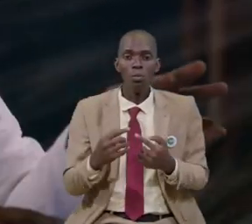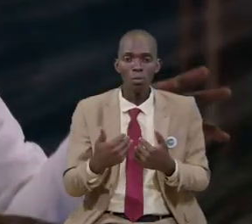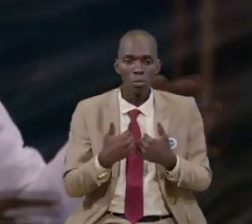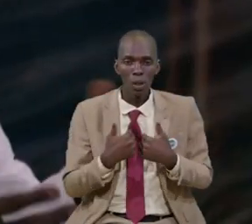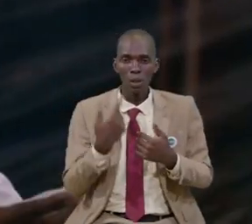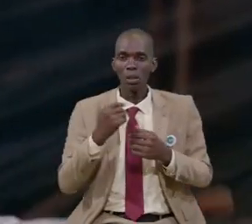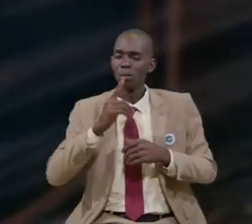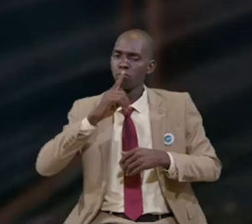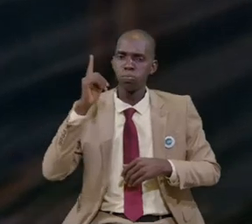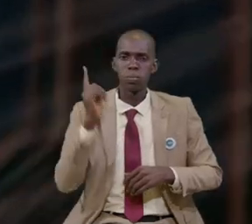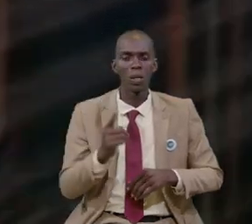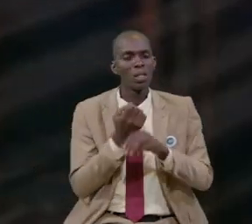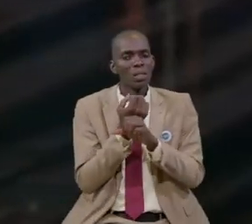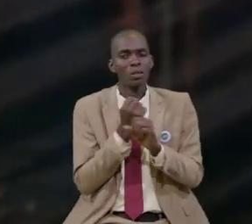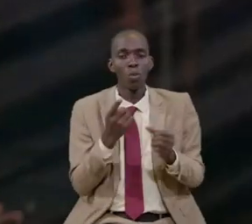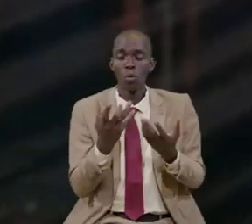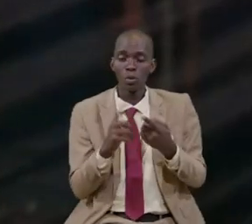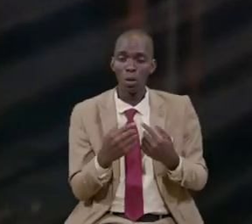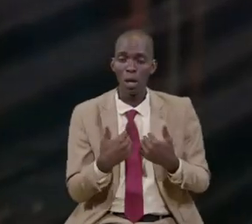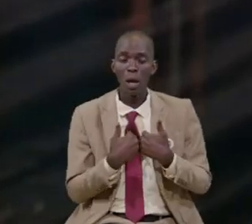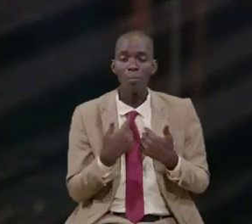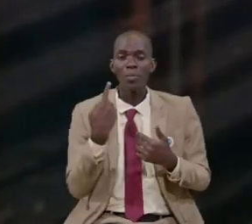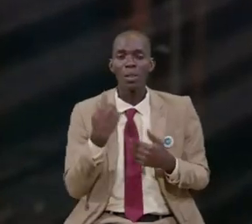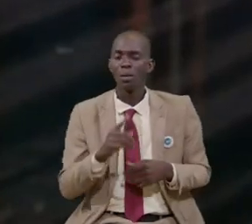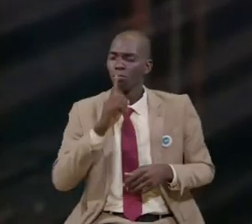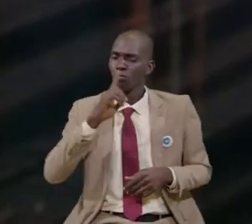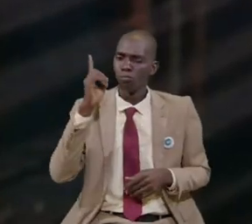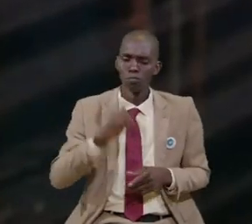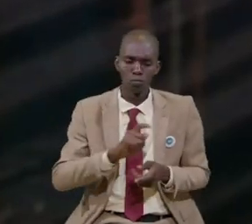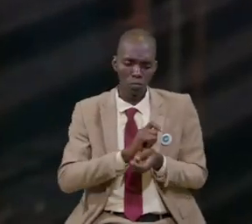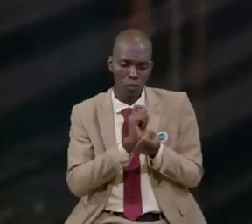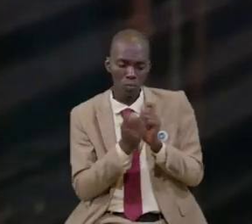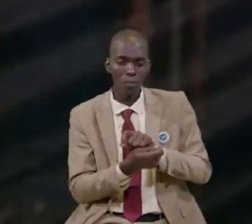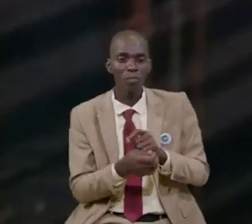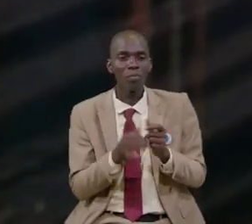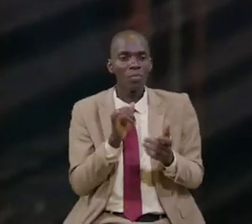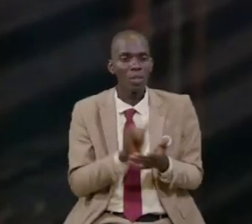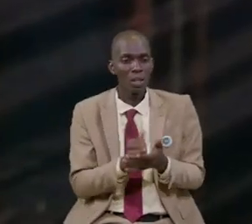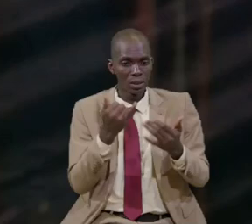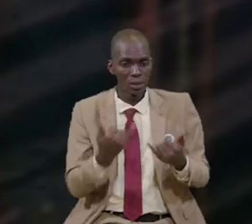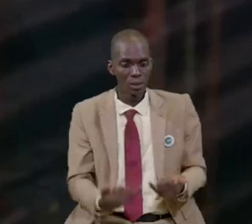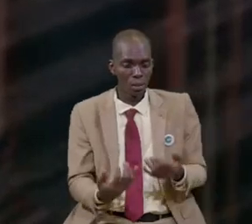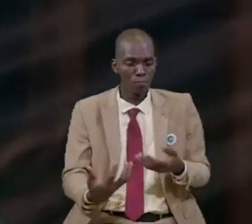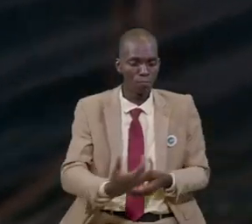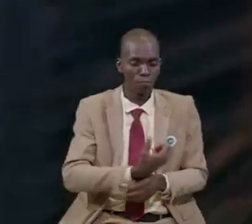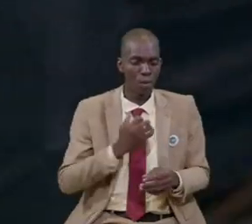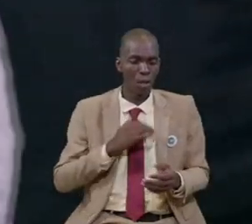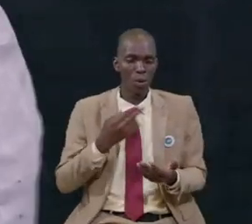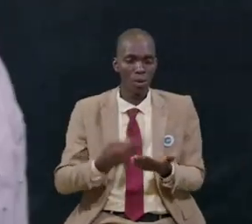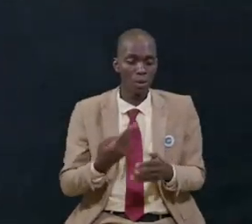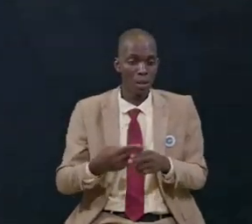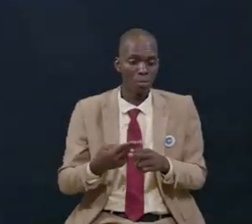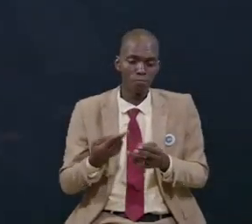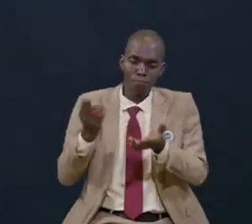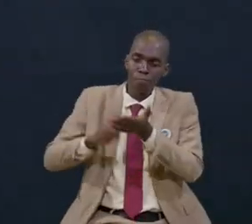véritable salut et la véritable transformation qui fait mettre notre nom dans le livre de vie au